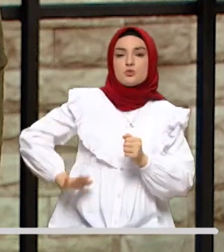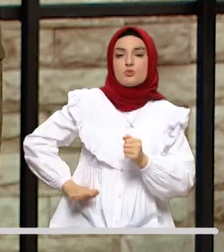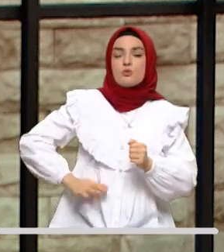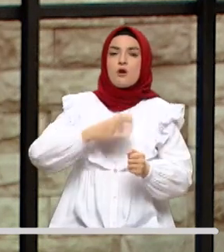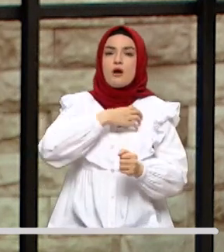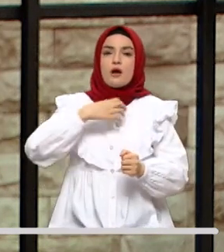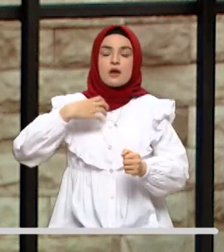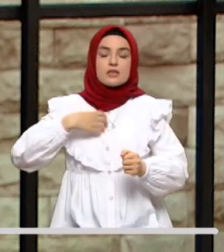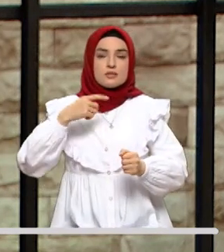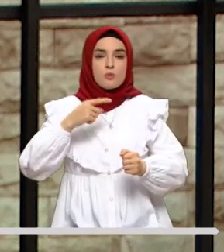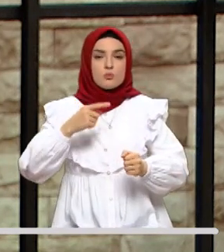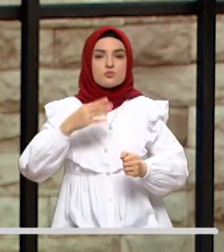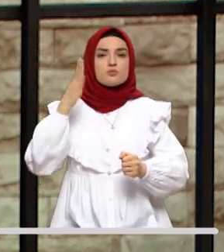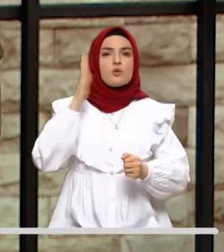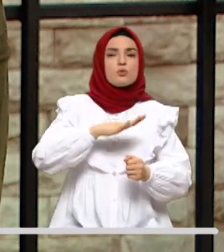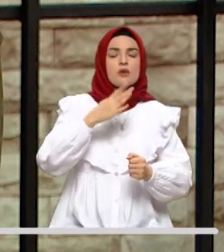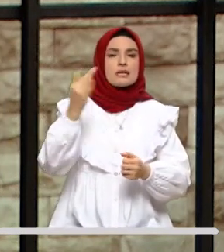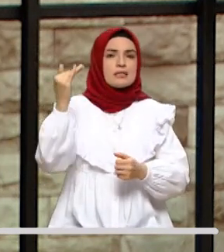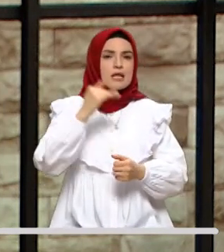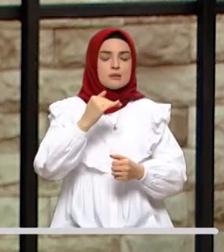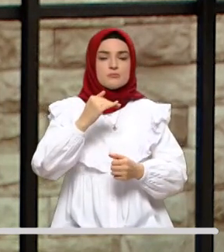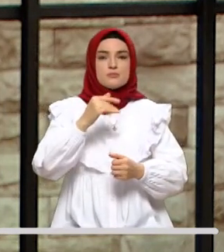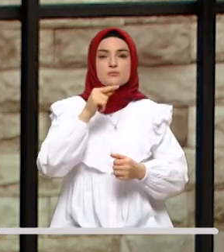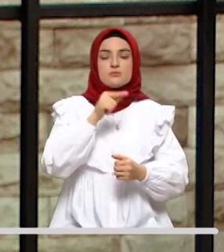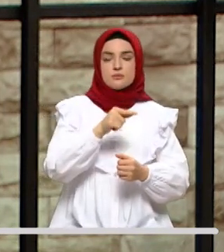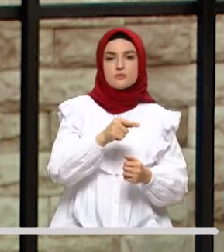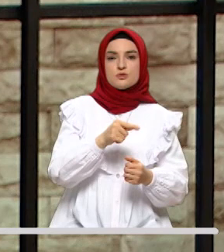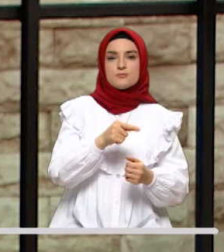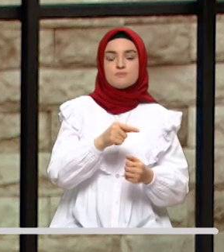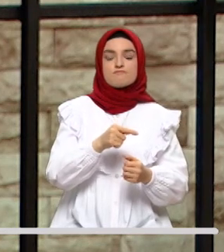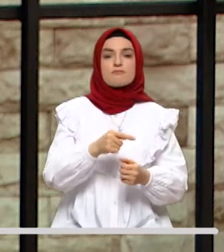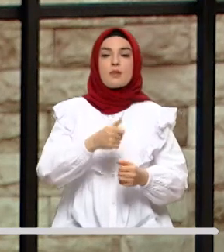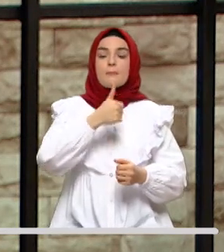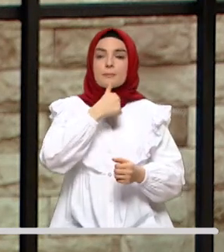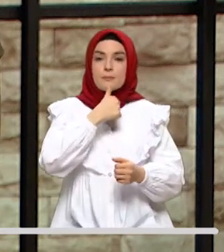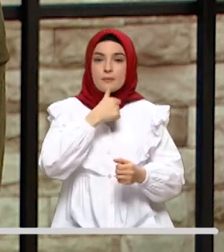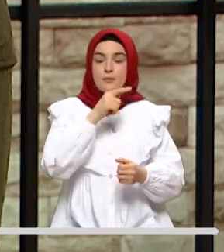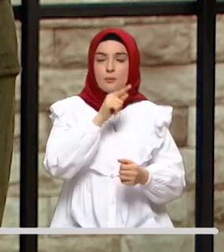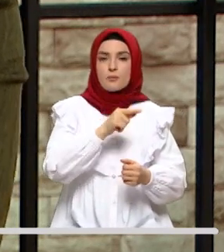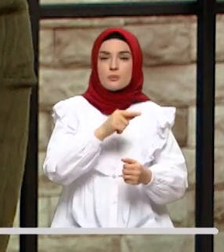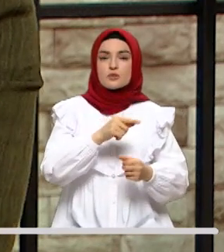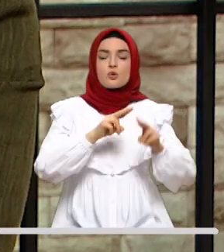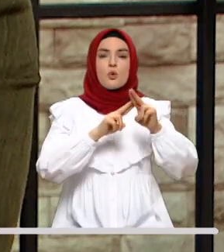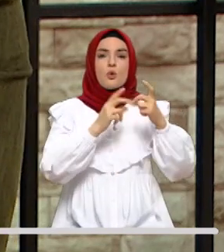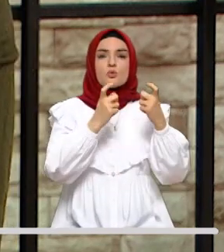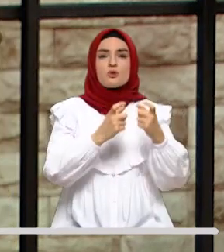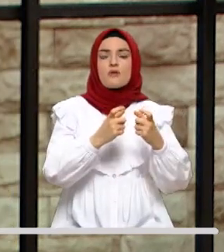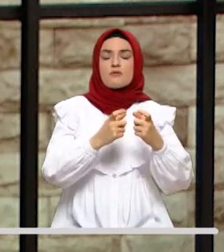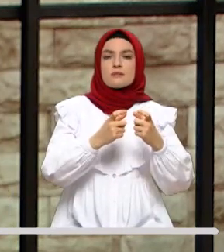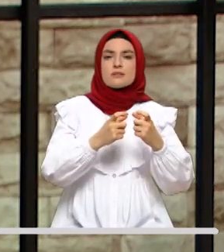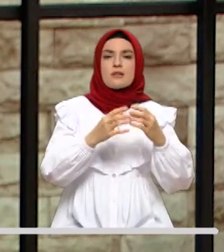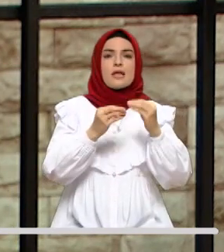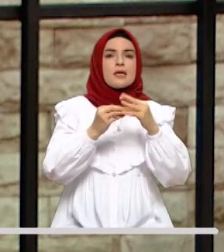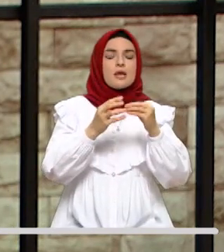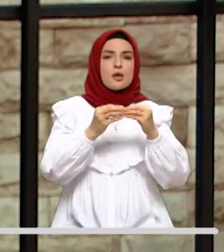Şerif'ten Tokat'a hicret etmiş Emine Şerife Hanım, İknur Hanım. Hı hı. Babası da Kosova'nın İpek Köyü'nden